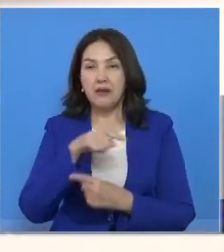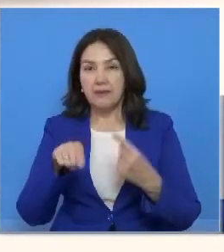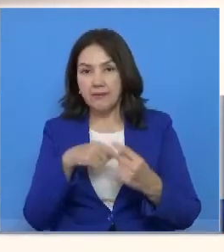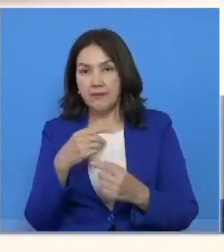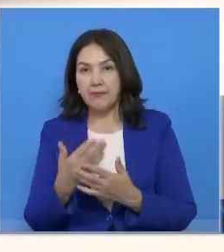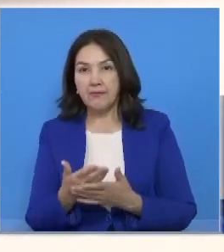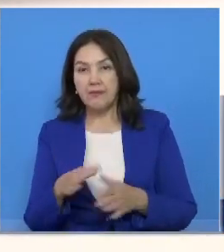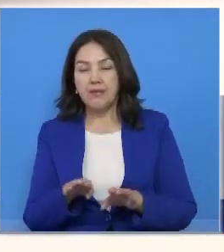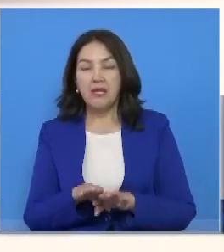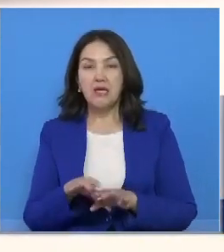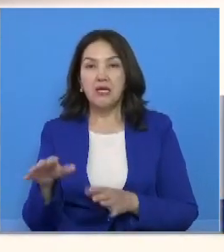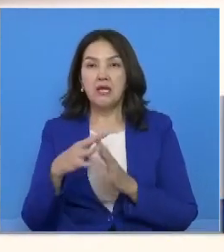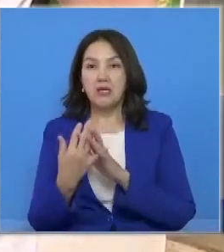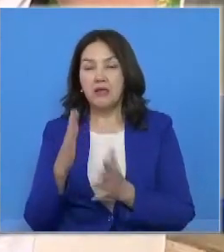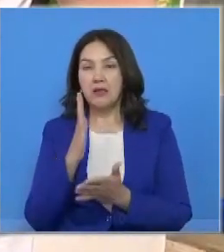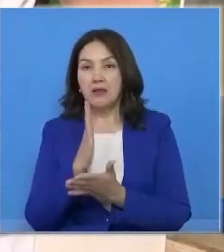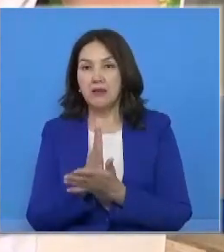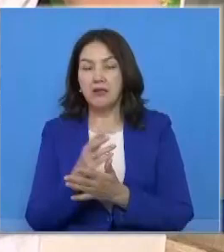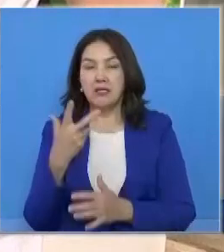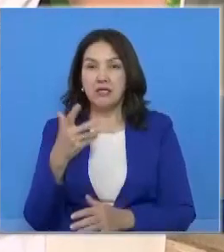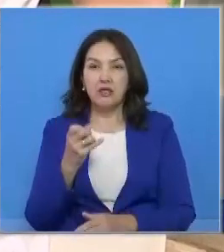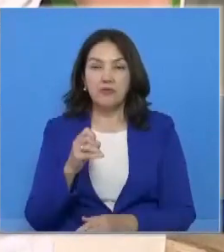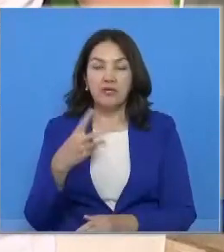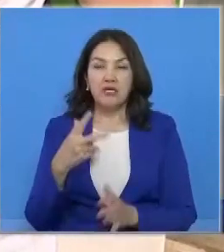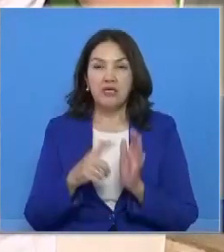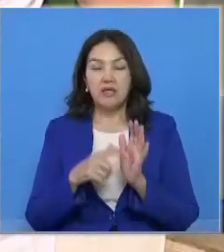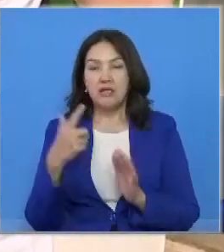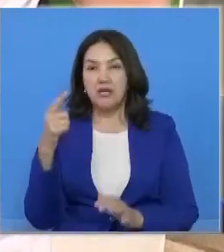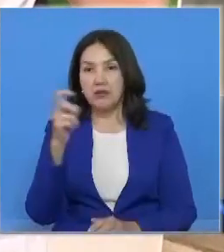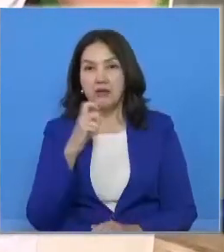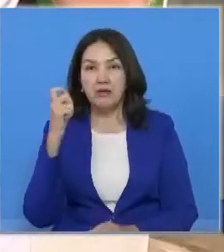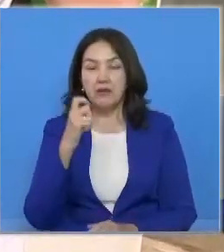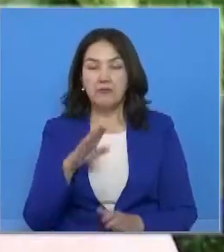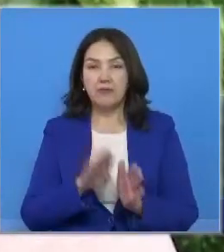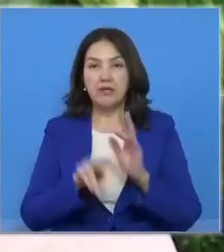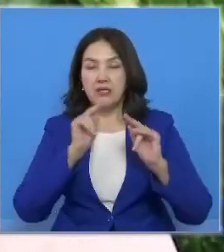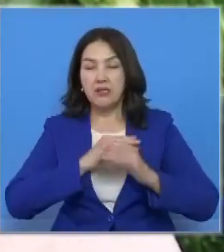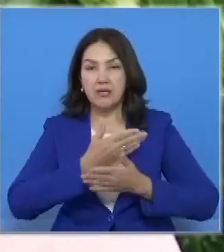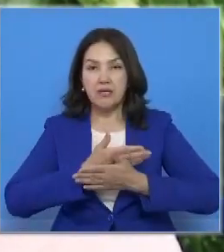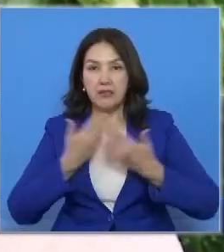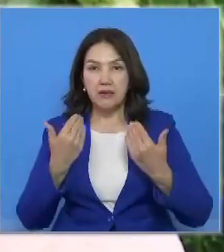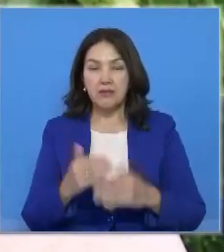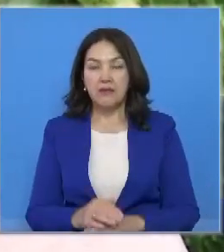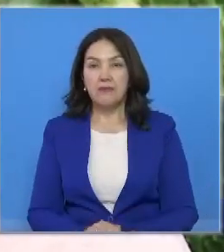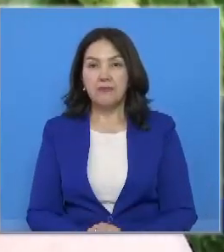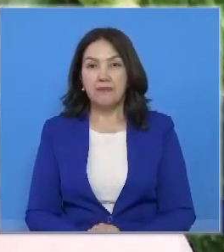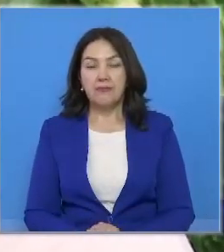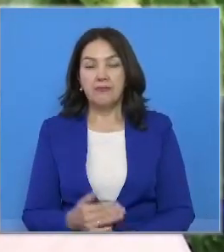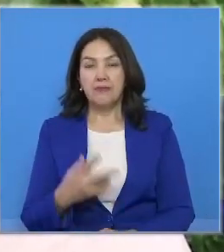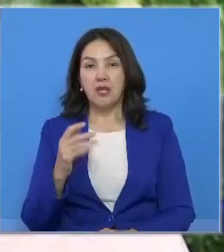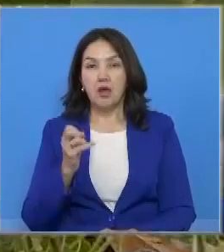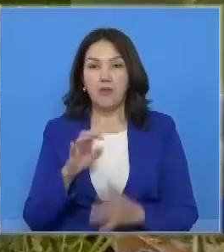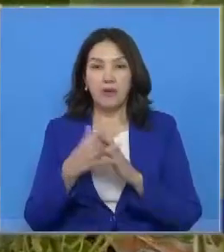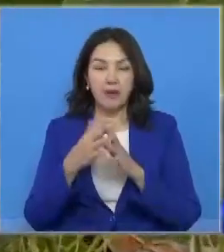предпринимателей. На территории села функционируют 3 товарищества, 27 крестьянских хозяйств. Безработицы нет, наоборот, нужны специалисты. Через проект